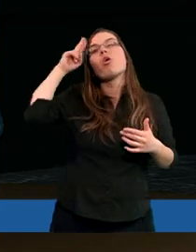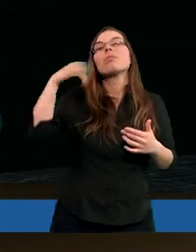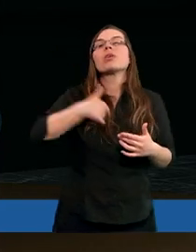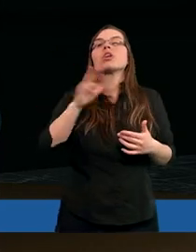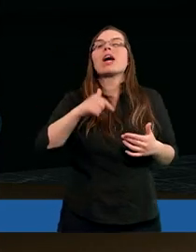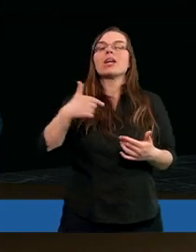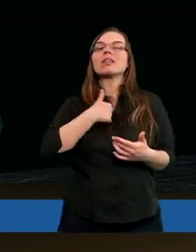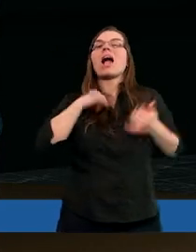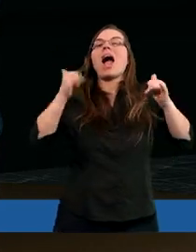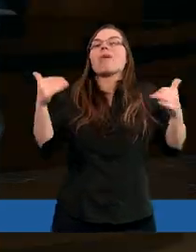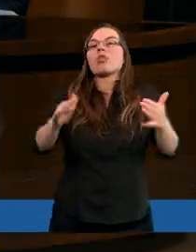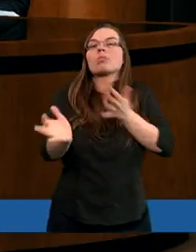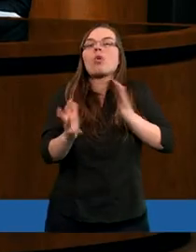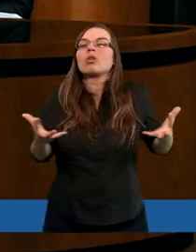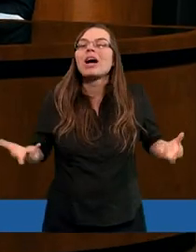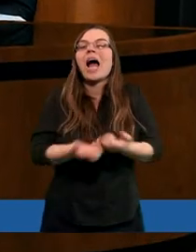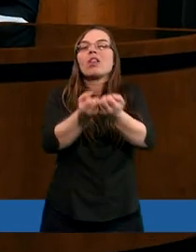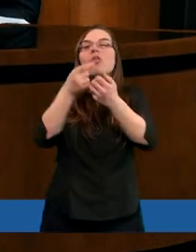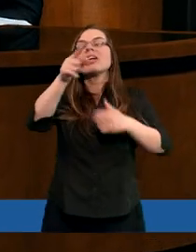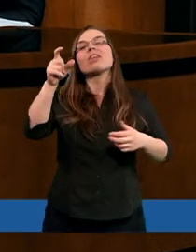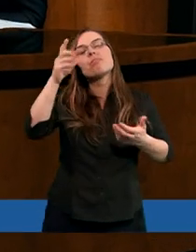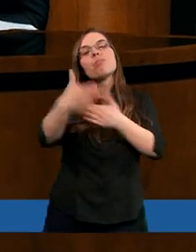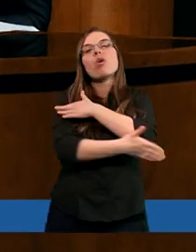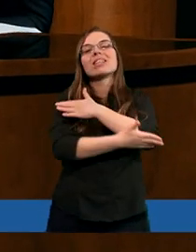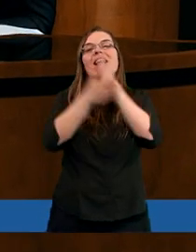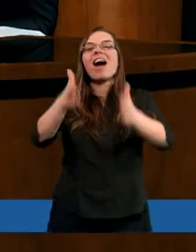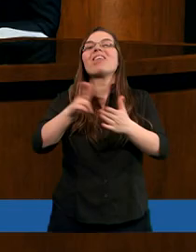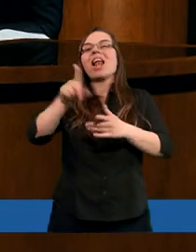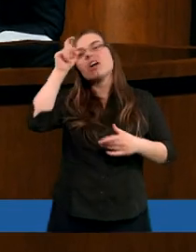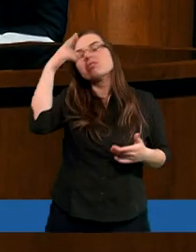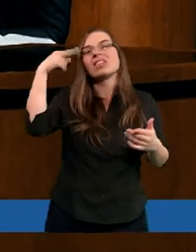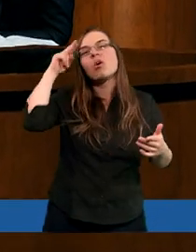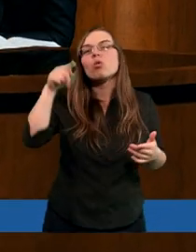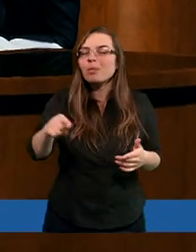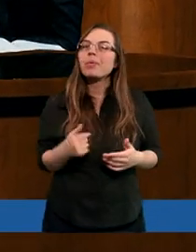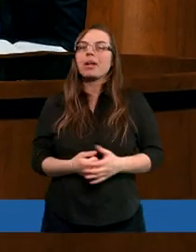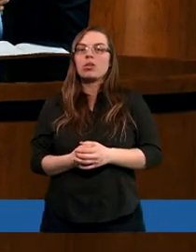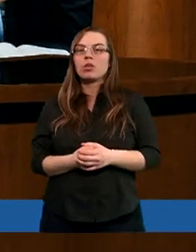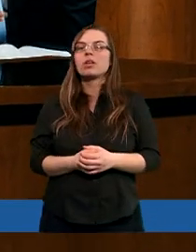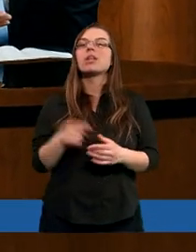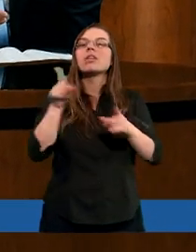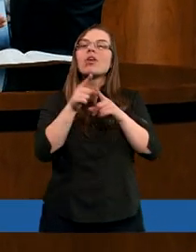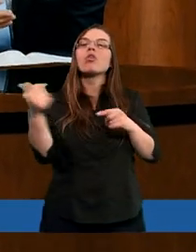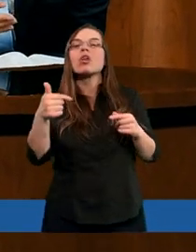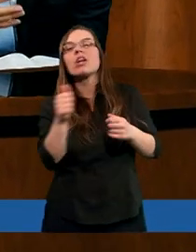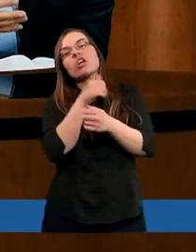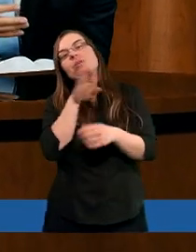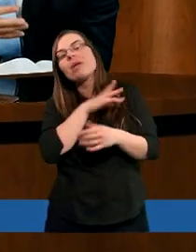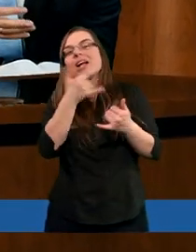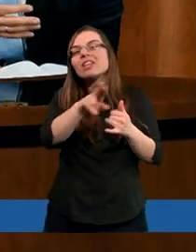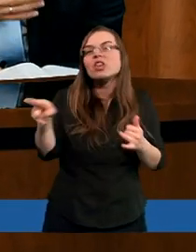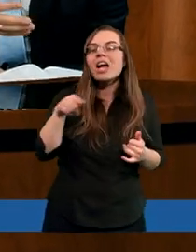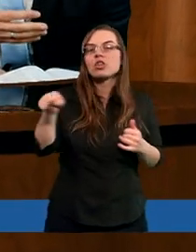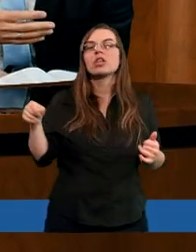w jaki sposób on może reagować i jego postawy jako człowieka. Łatwiej jest czasami nawet iść na śmierć, niż nawet